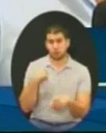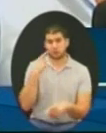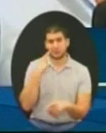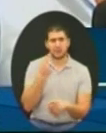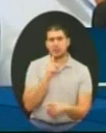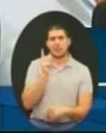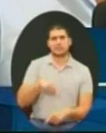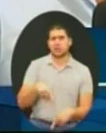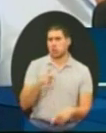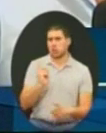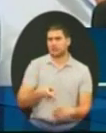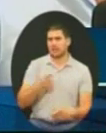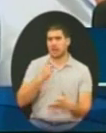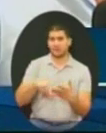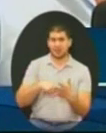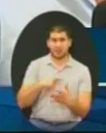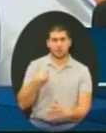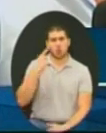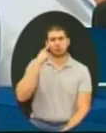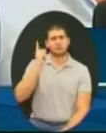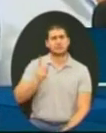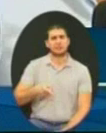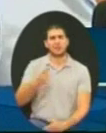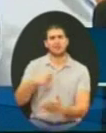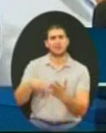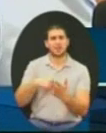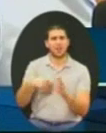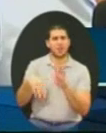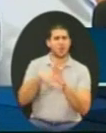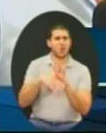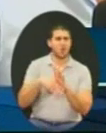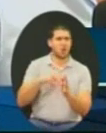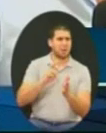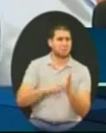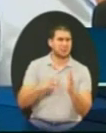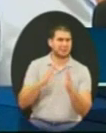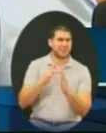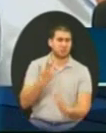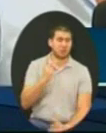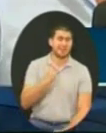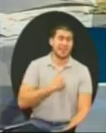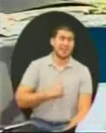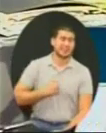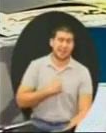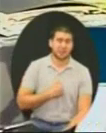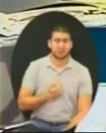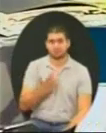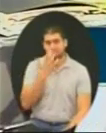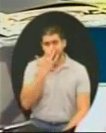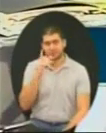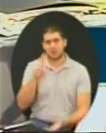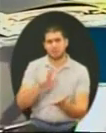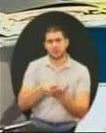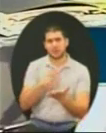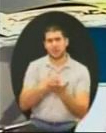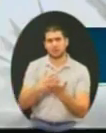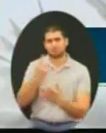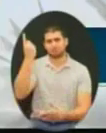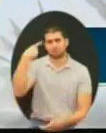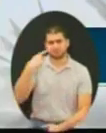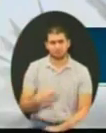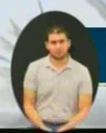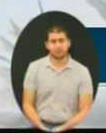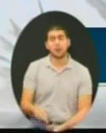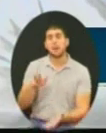שהיה צריך לבטל אותו, כמו שאני לא חושב שהיה צריך לבטל את חוק מס דירה שלישית. אבל לצערנו, בגץ פה החליט אחרת. אבל עדיין בגץ